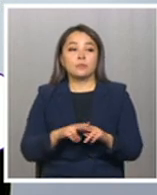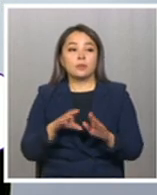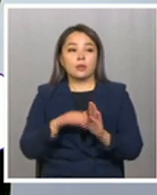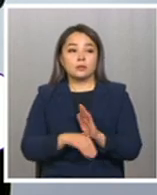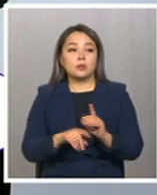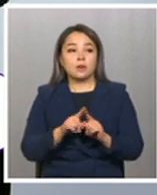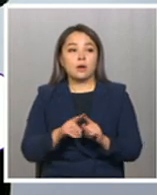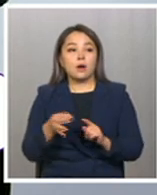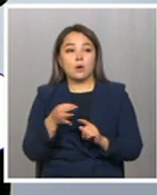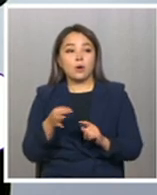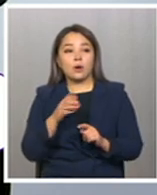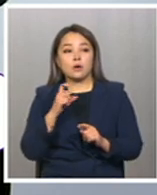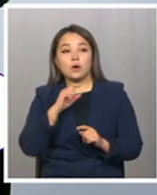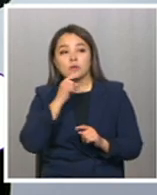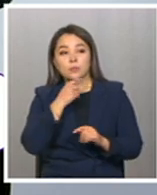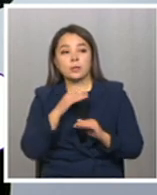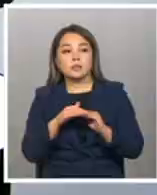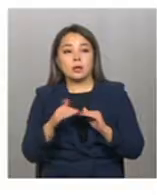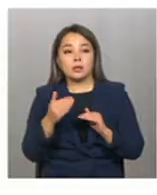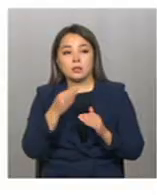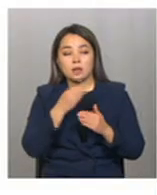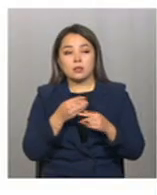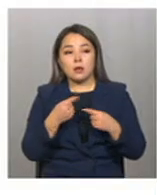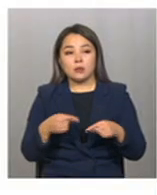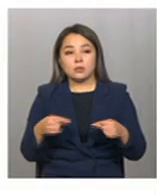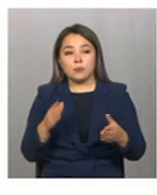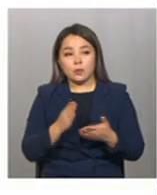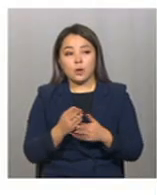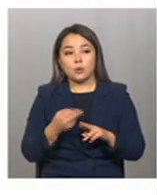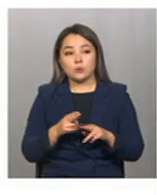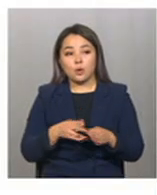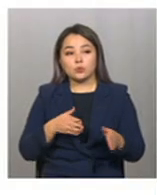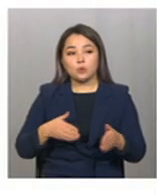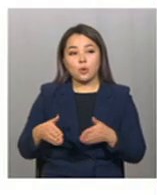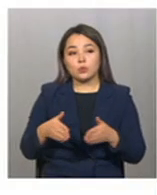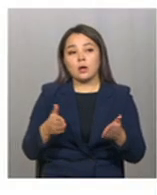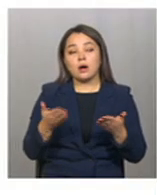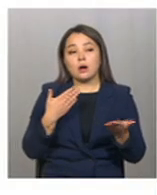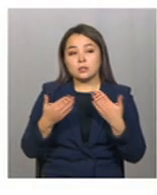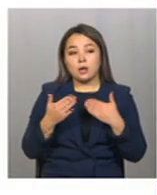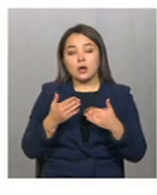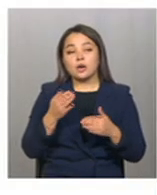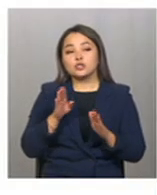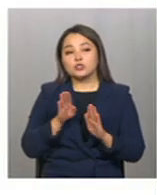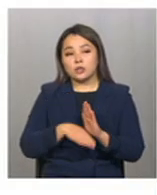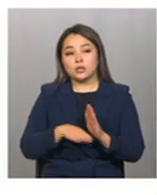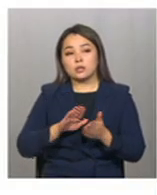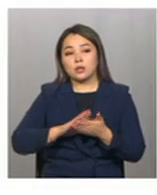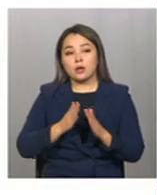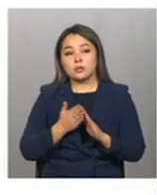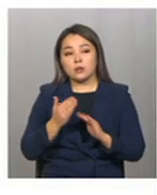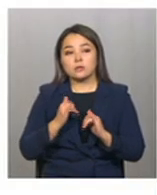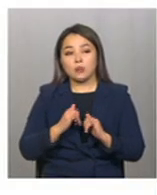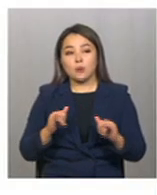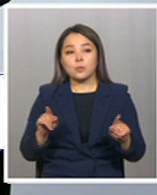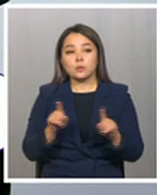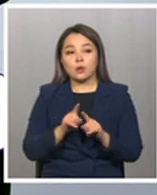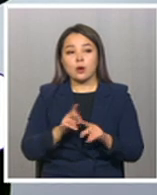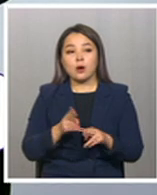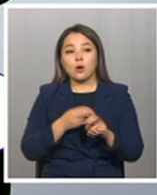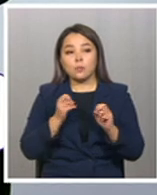экономикасы деңгейінің әртүрлі болуы және де жол қатынасының нашар дамуы сияқты қауіп-қатерлерді айтып кетуге